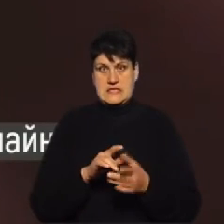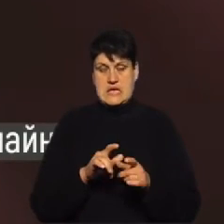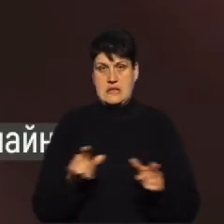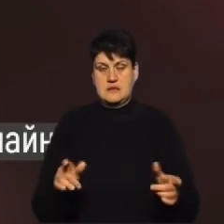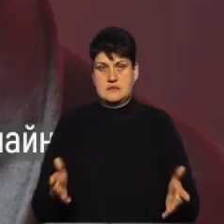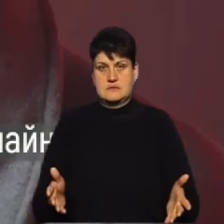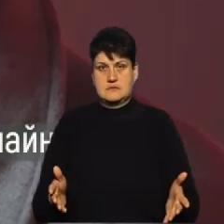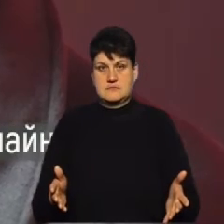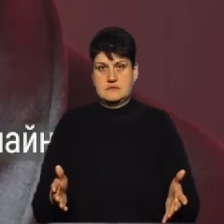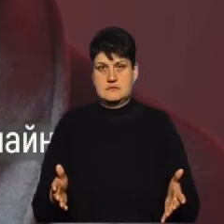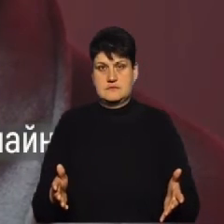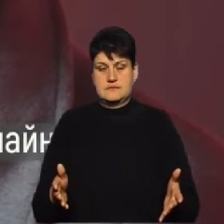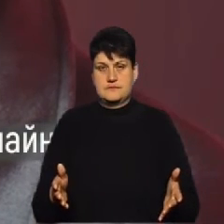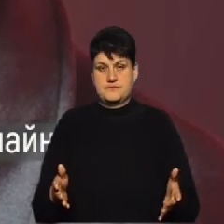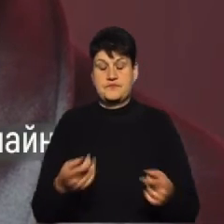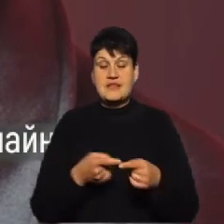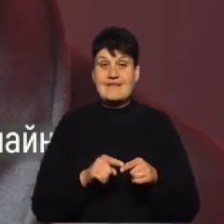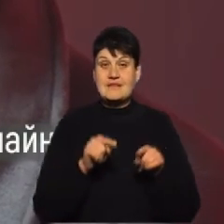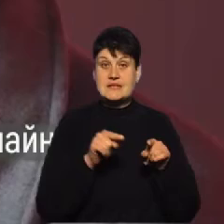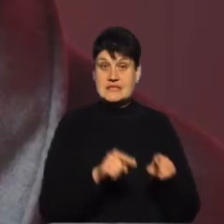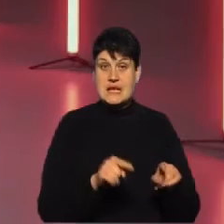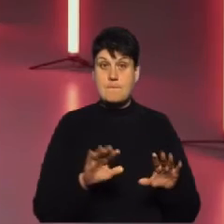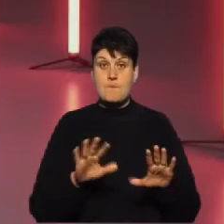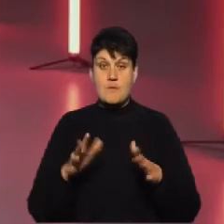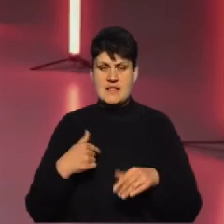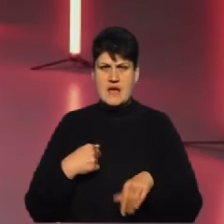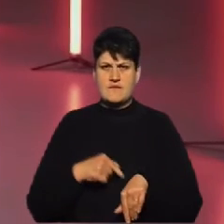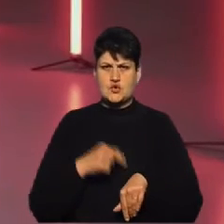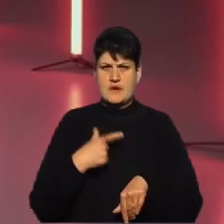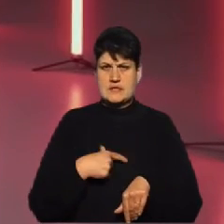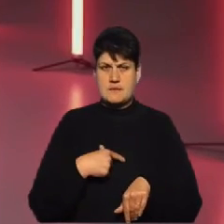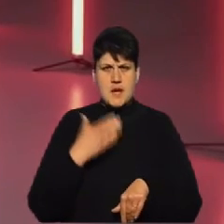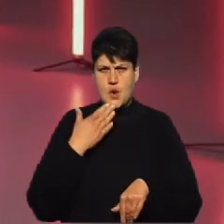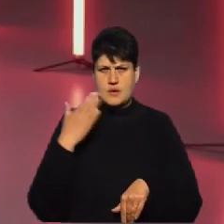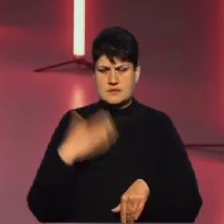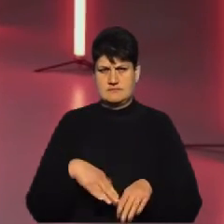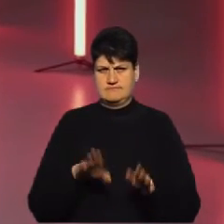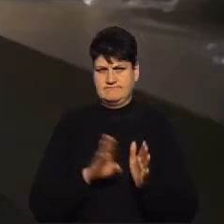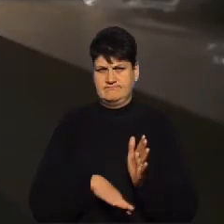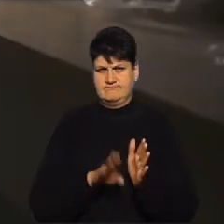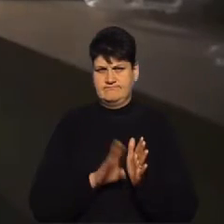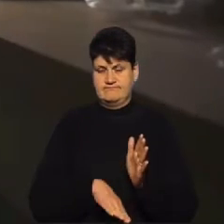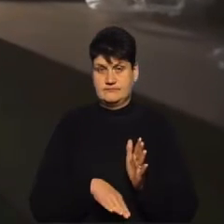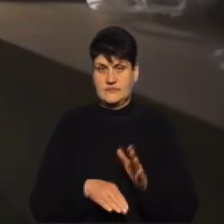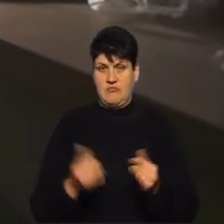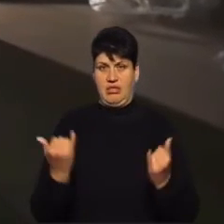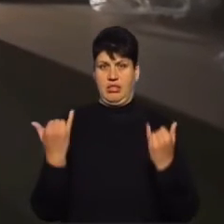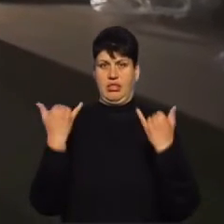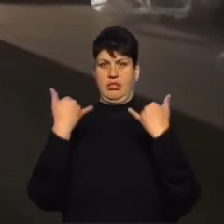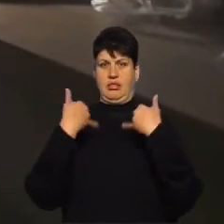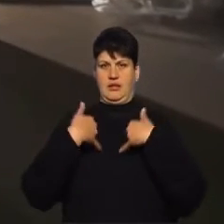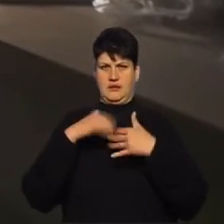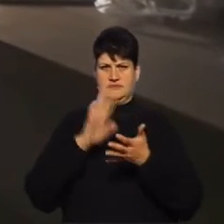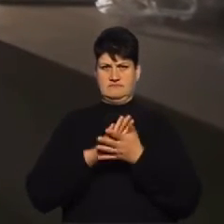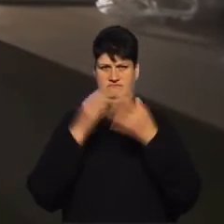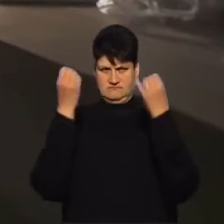В цей момент, звичайно, я відчував себе останнім лайном, бо на мене тільки що вилили цю купу бруду. В цей же день